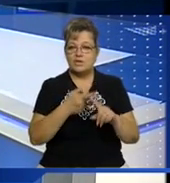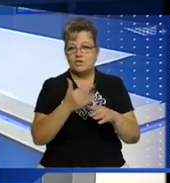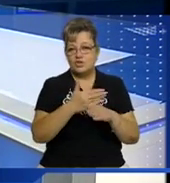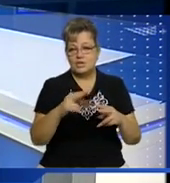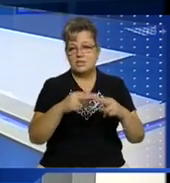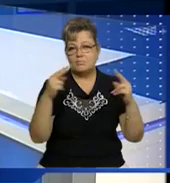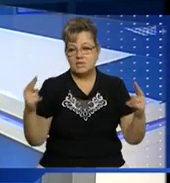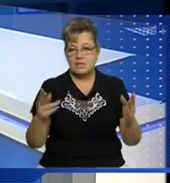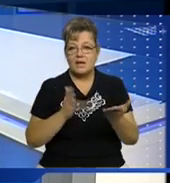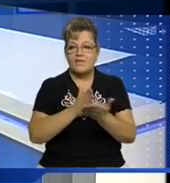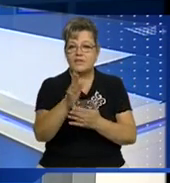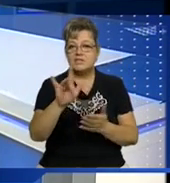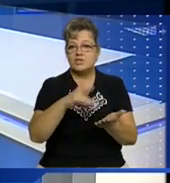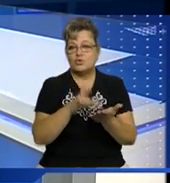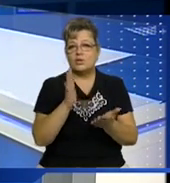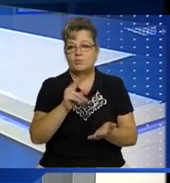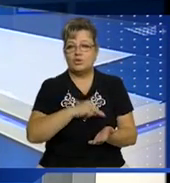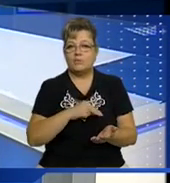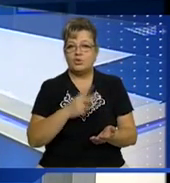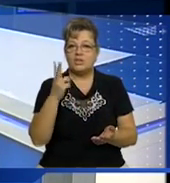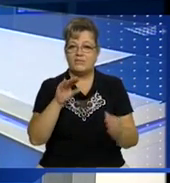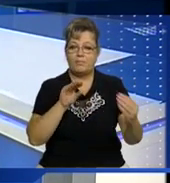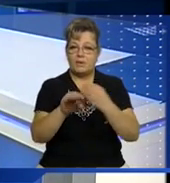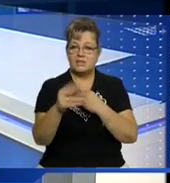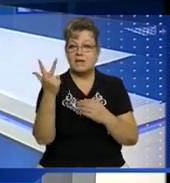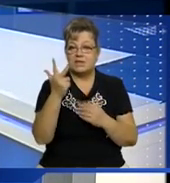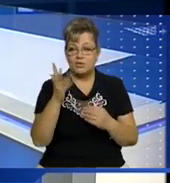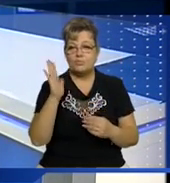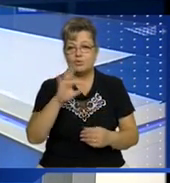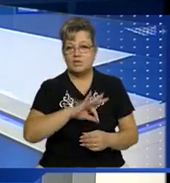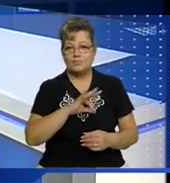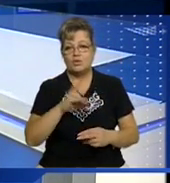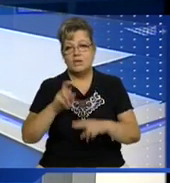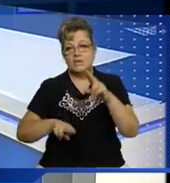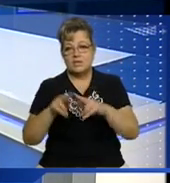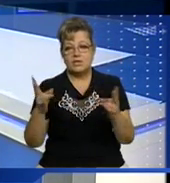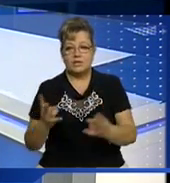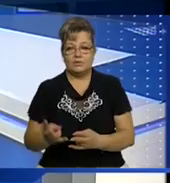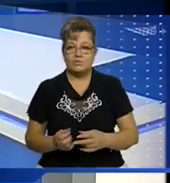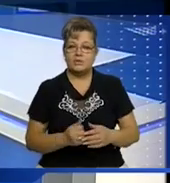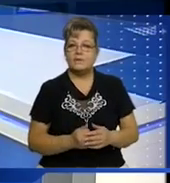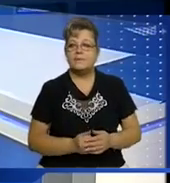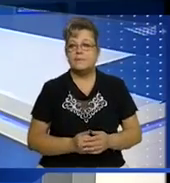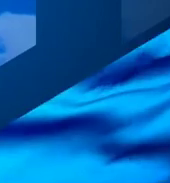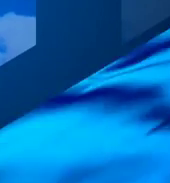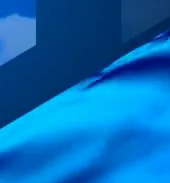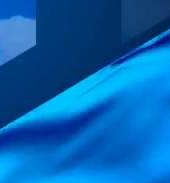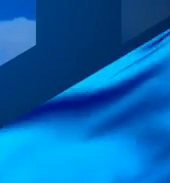в эксплуатацию этой части моста на выезд из города будут работать две полосы. Третью планируется использовать для строительных